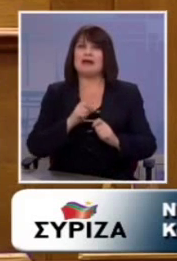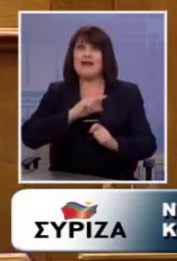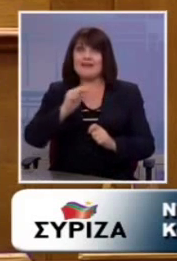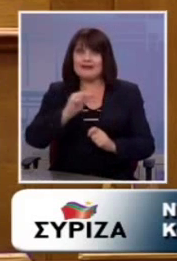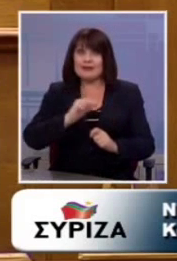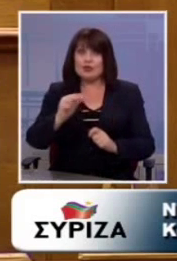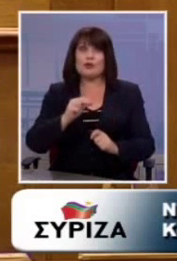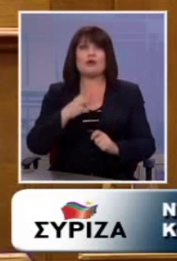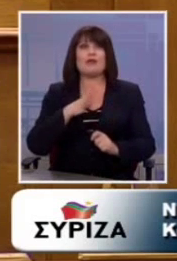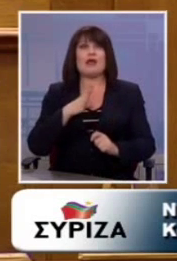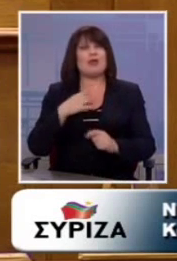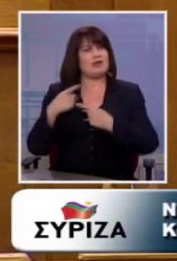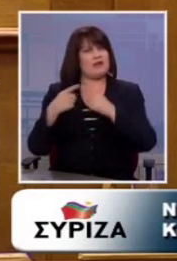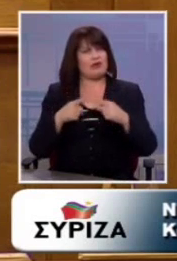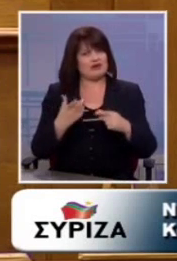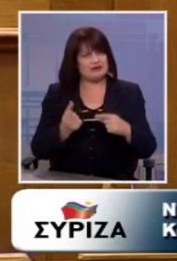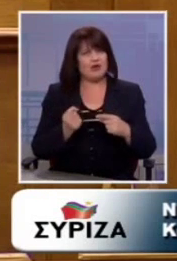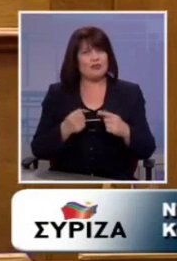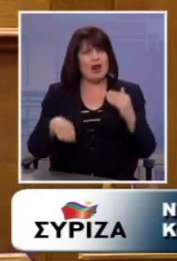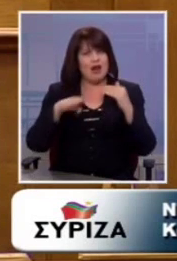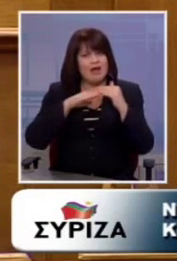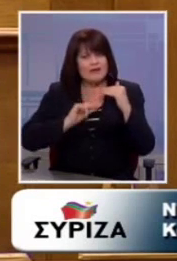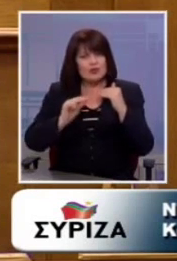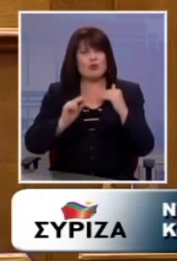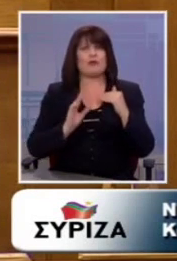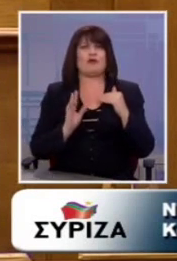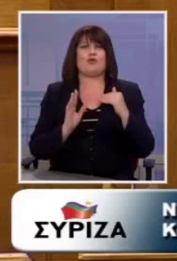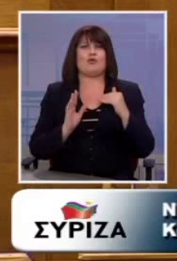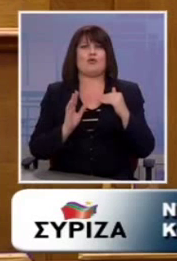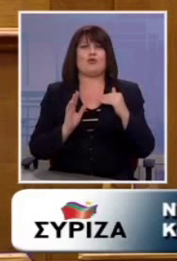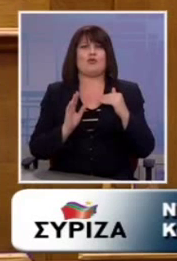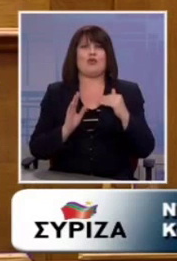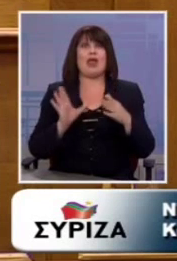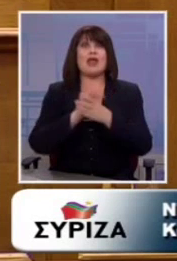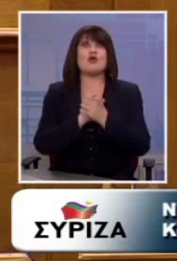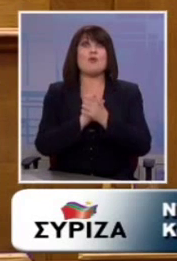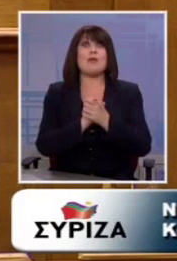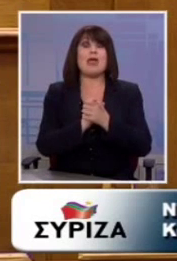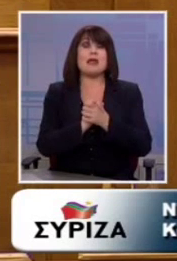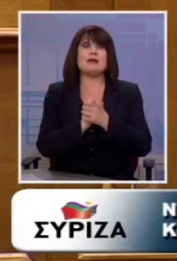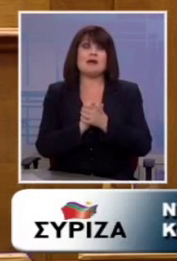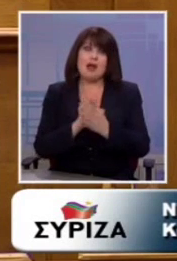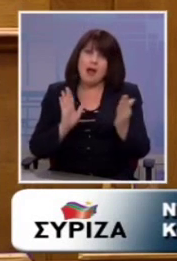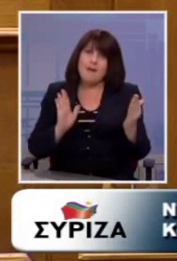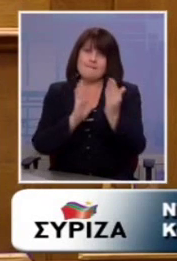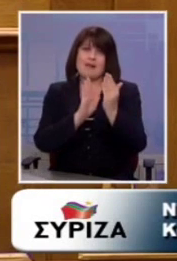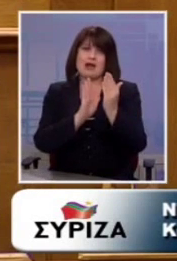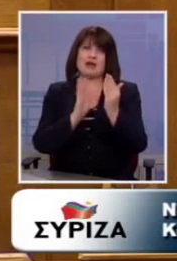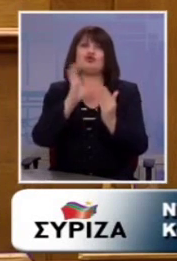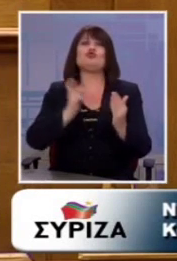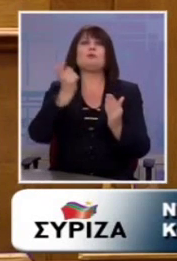παρονομαστή με τις διαφορές που έχουμε, έναν κοινό παρονομαστή όμως να είμαστε ενωμένοι απέναντι στους